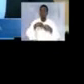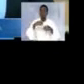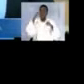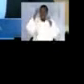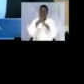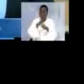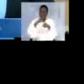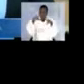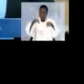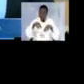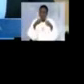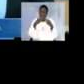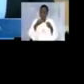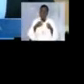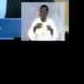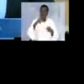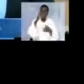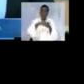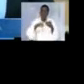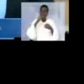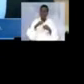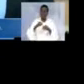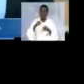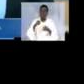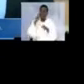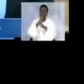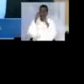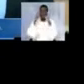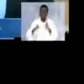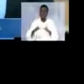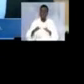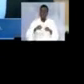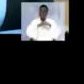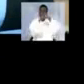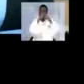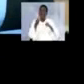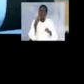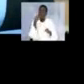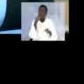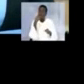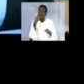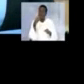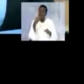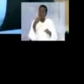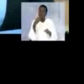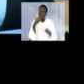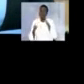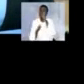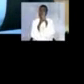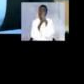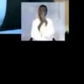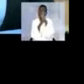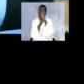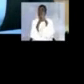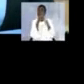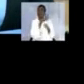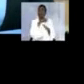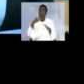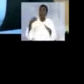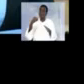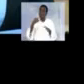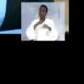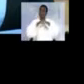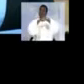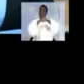vivrière, qu'elles sont les ouvrières de la sécurité alimentaire, de l'économie et de